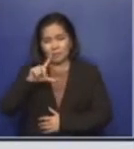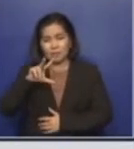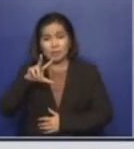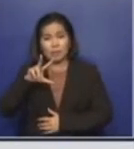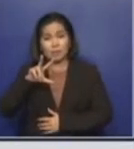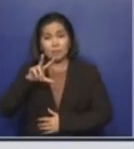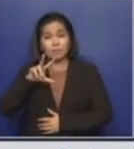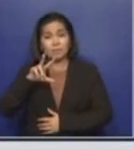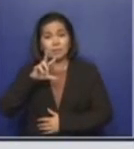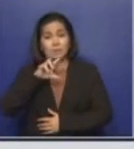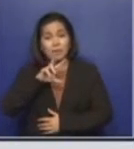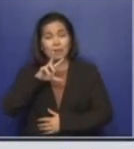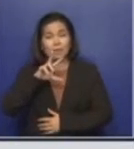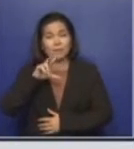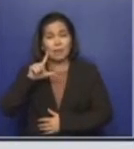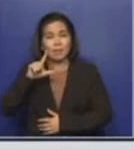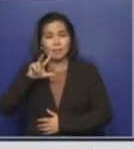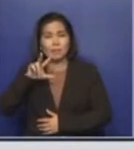3,300,000,000 ล้าน